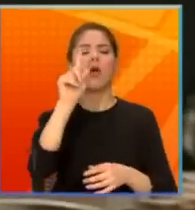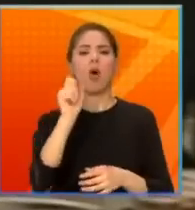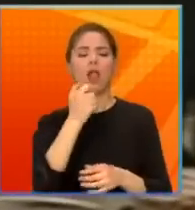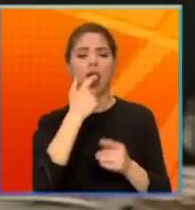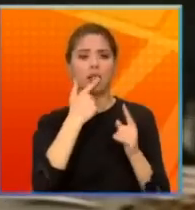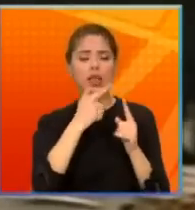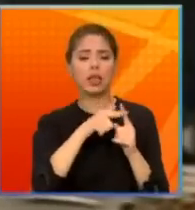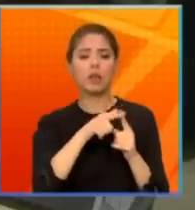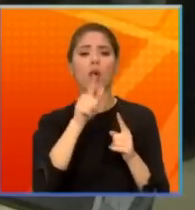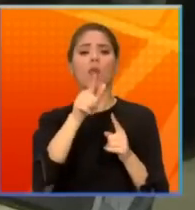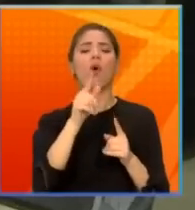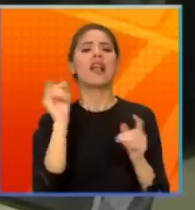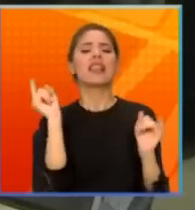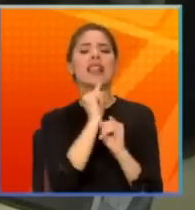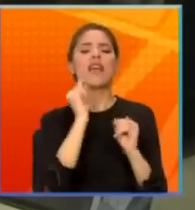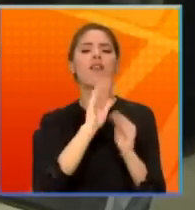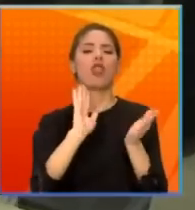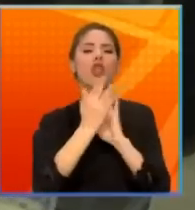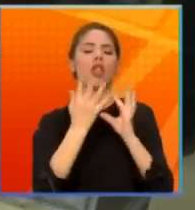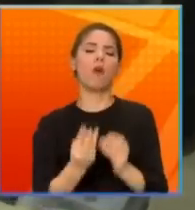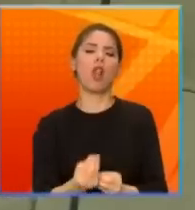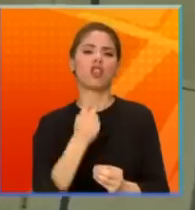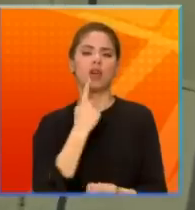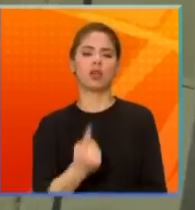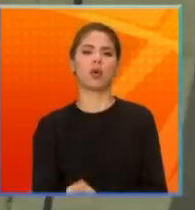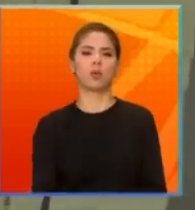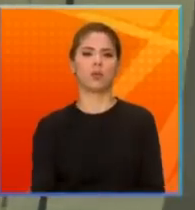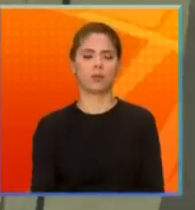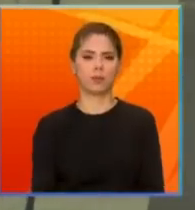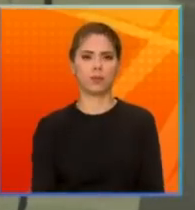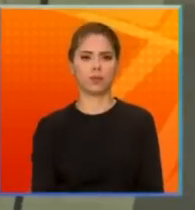birlikte en zayıf dönemine gireceği tahmin ediliyor.